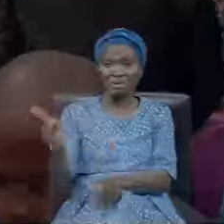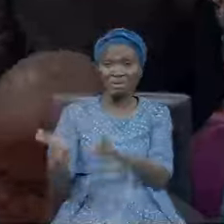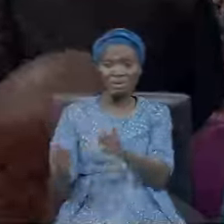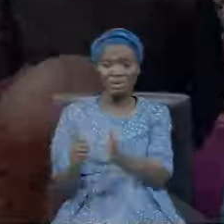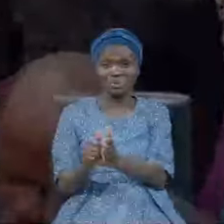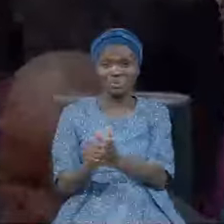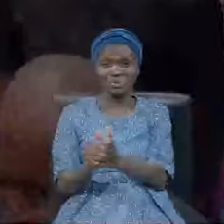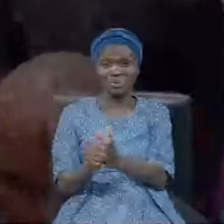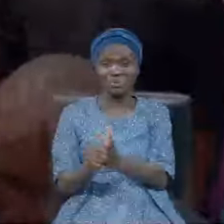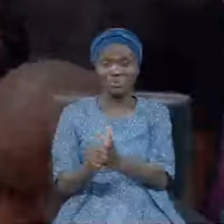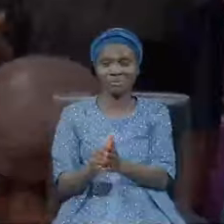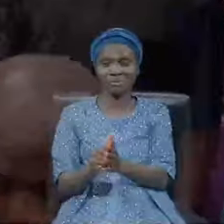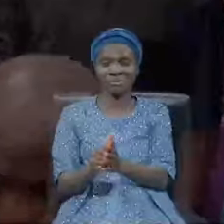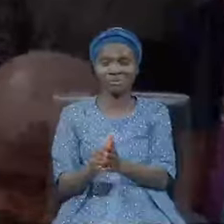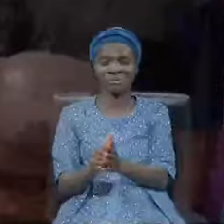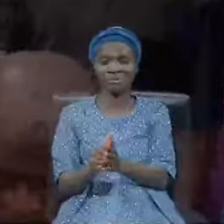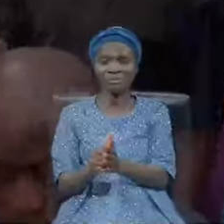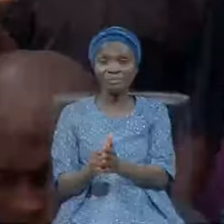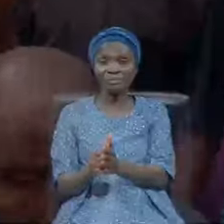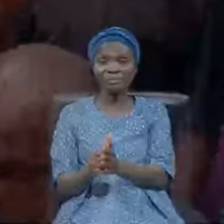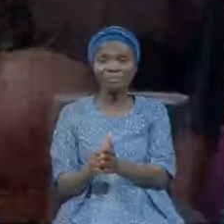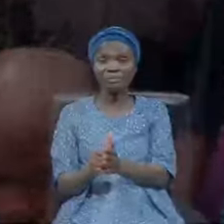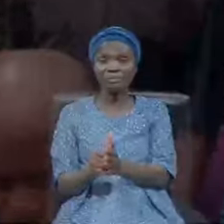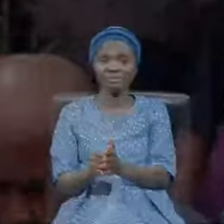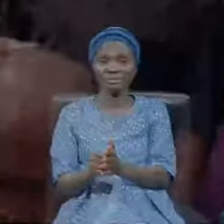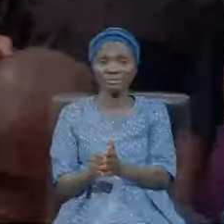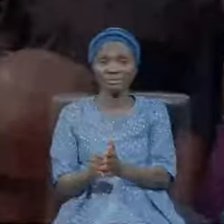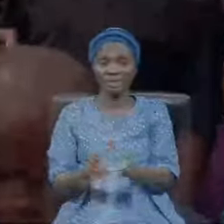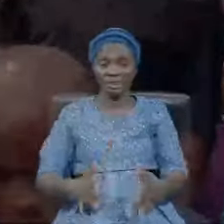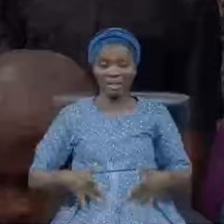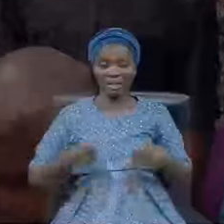ceux qui vivent et agissent